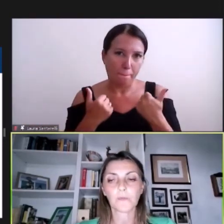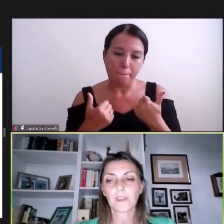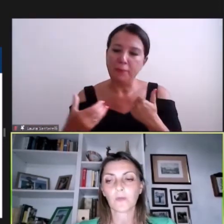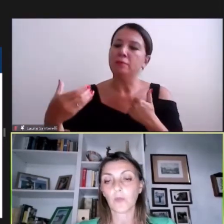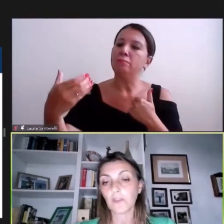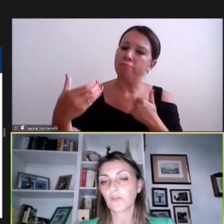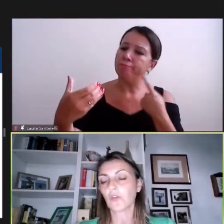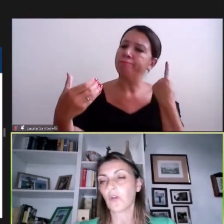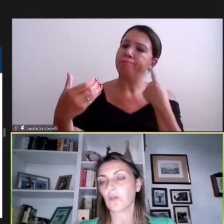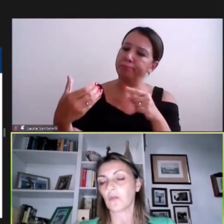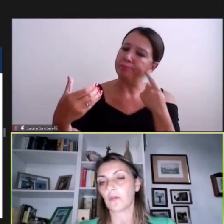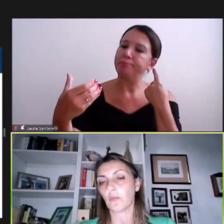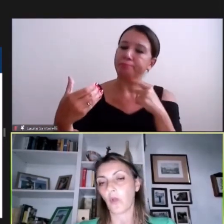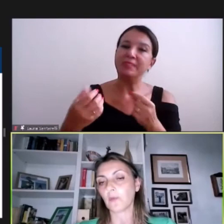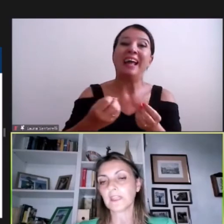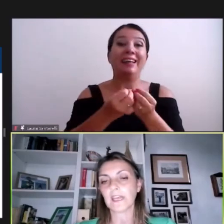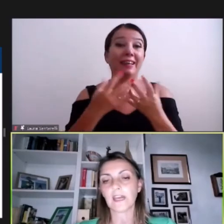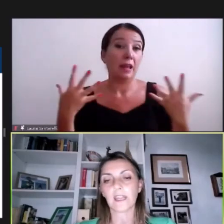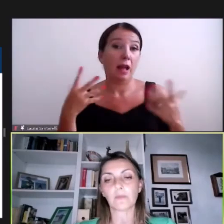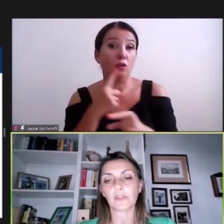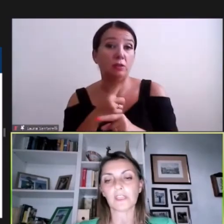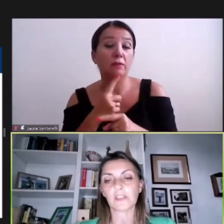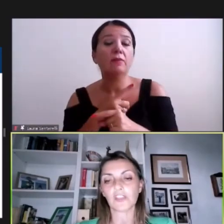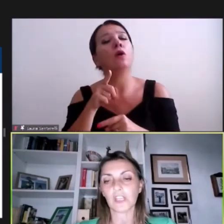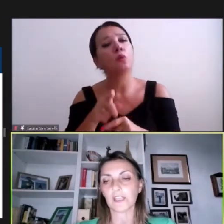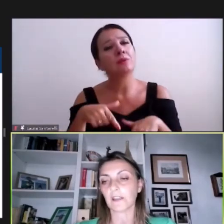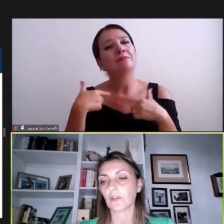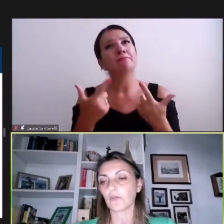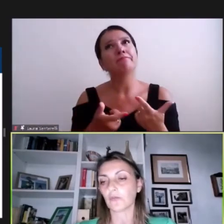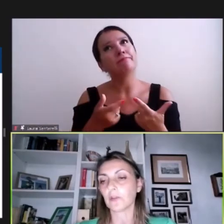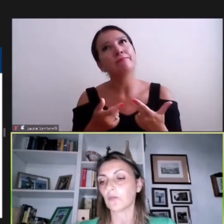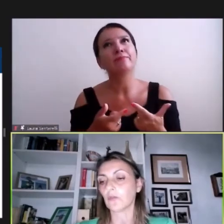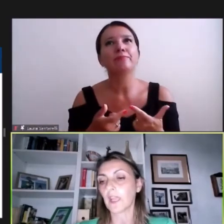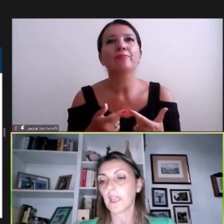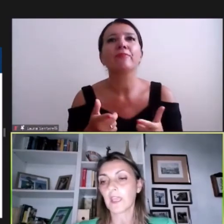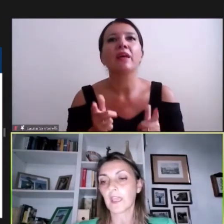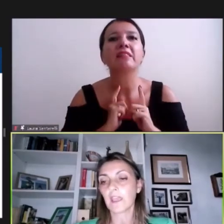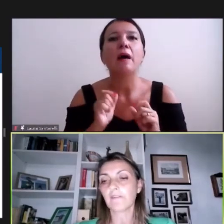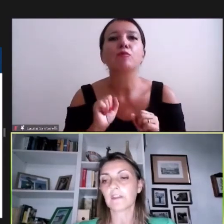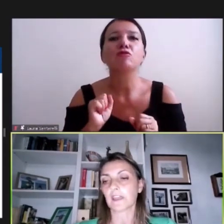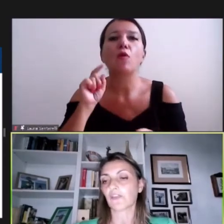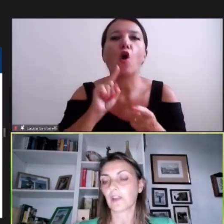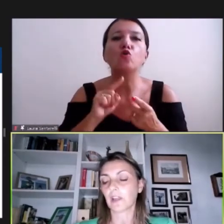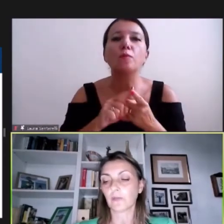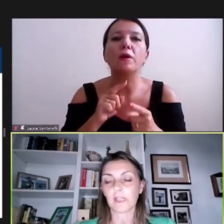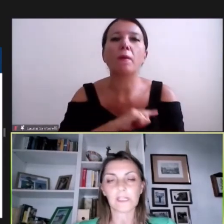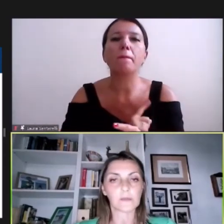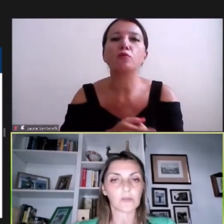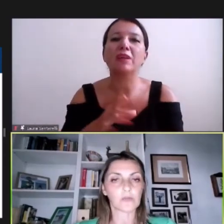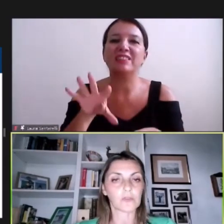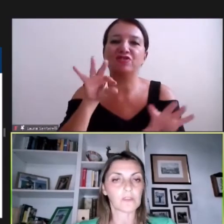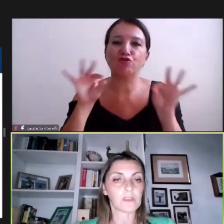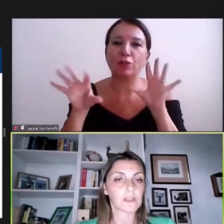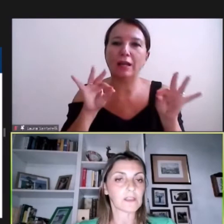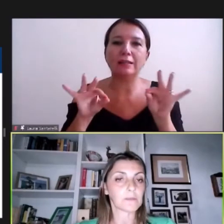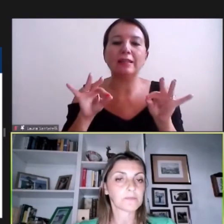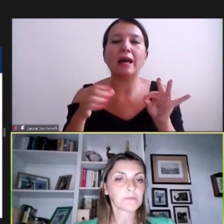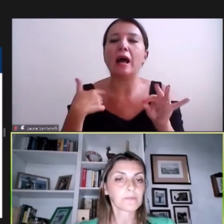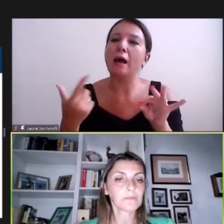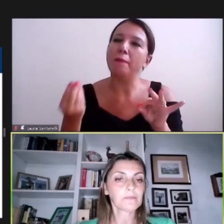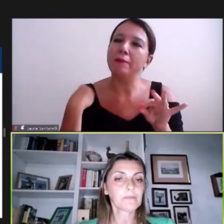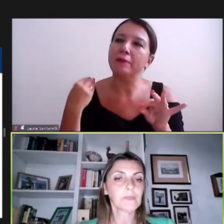prodotto. Questo può aumentare il potere di scelta del consumatore e far crescere la domanda dei prodotti